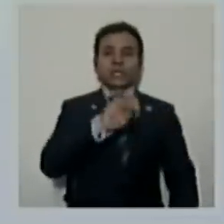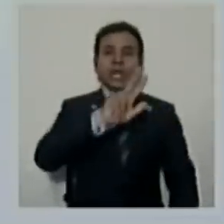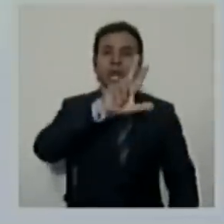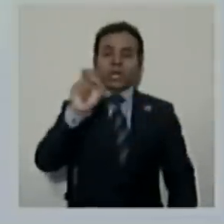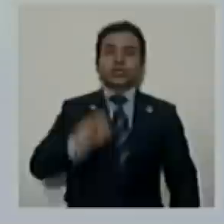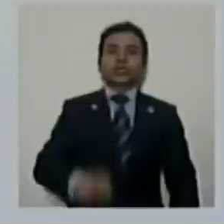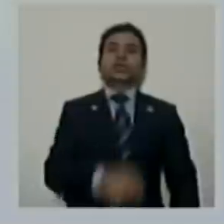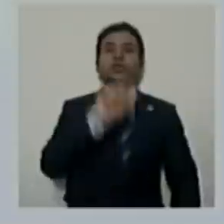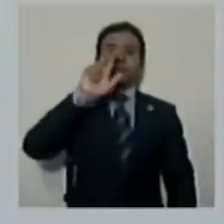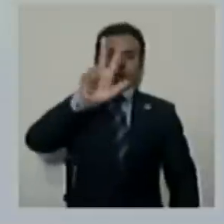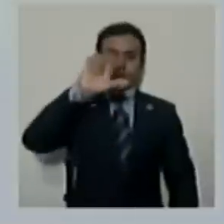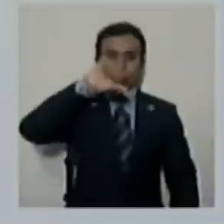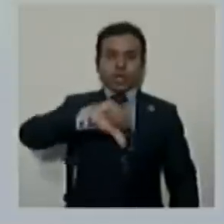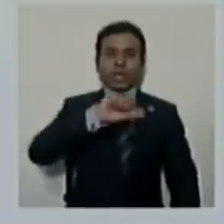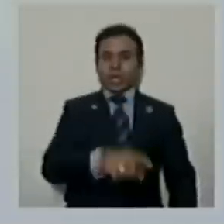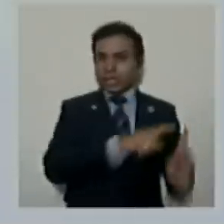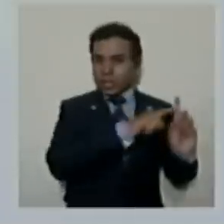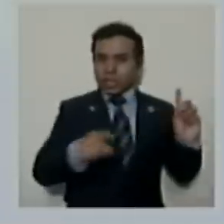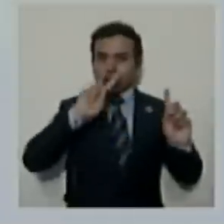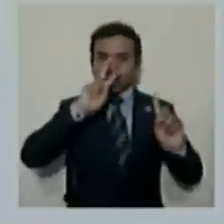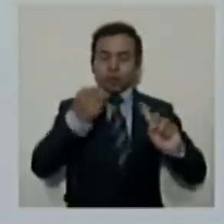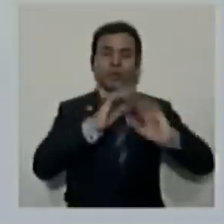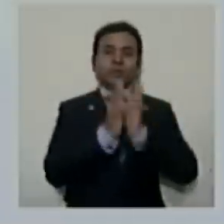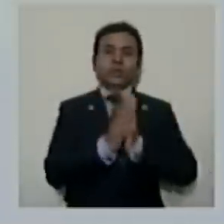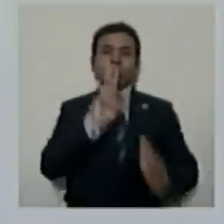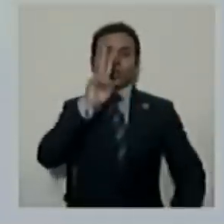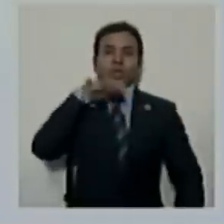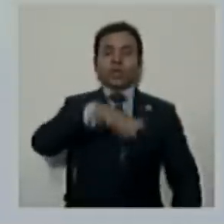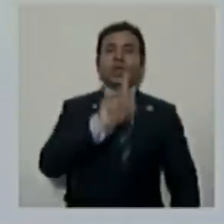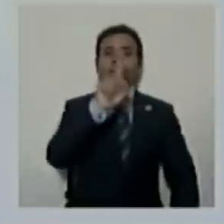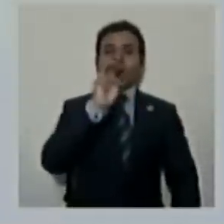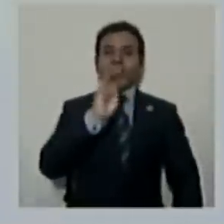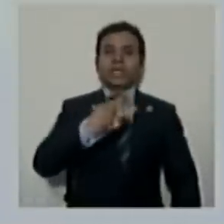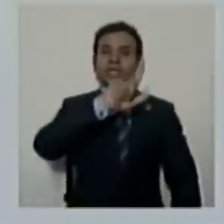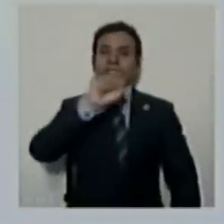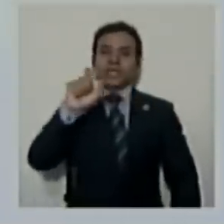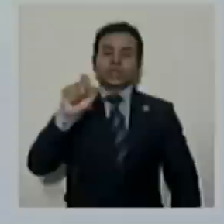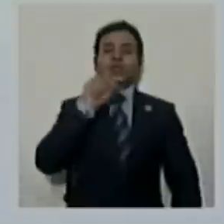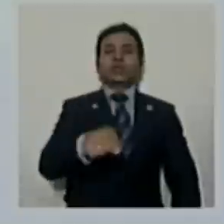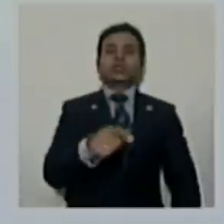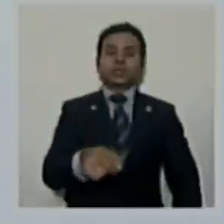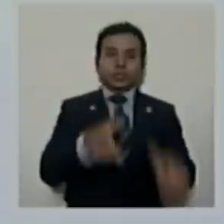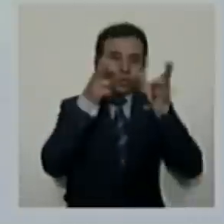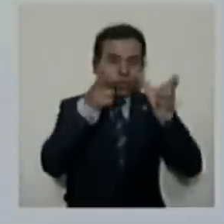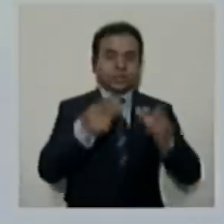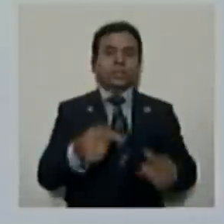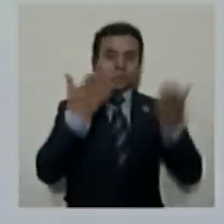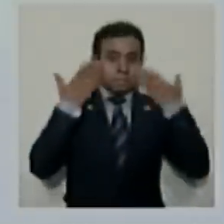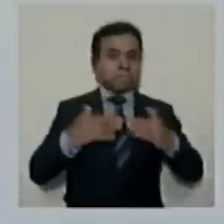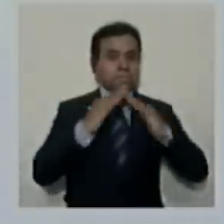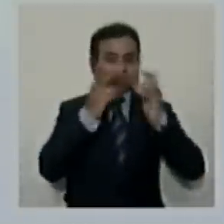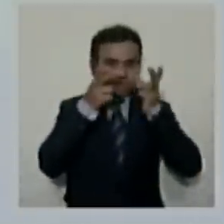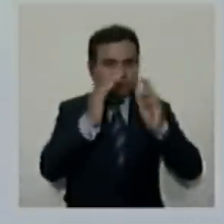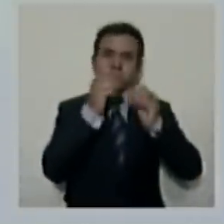হোম এবং প্রাতিষ্ঠানিক কোয়ারেন্টাইন সহ। 24 ঘন্টা কোয়ারেন্টাইনে আছে 3889 জন এবং এ পর্যন্ত